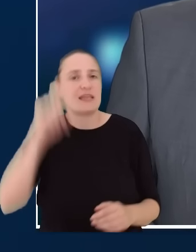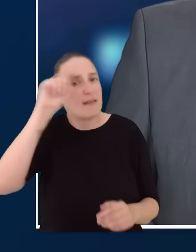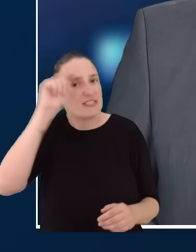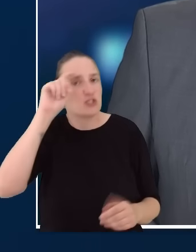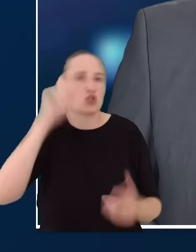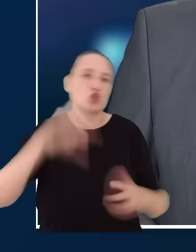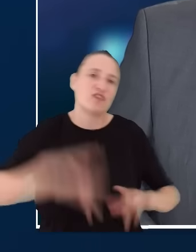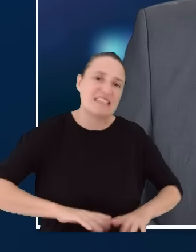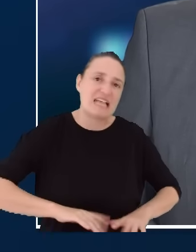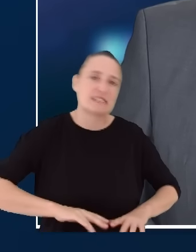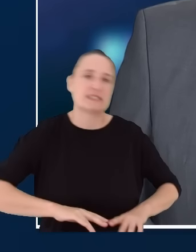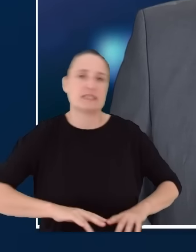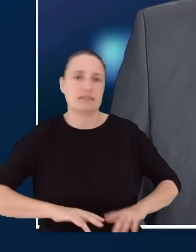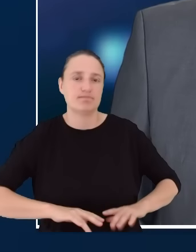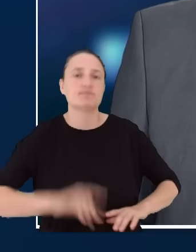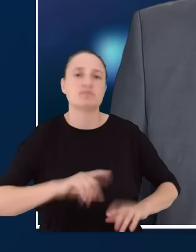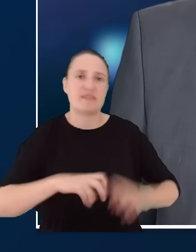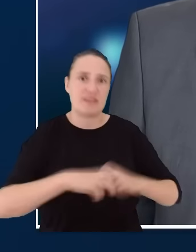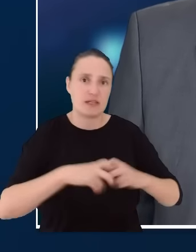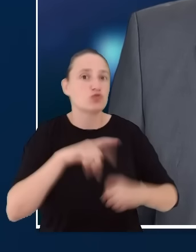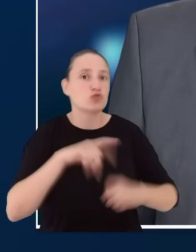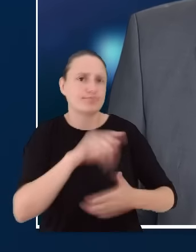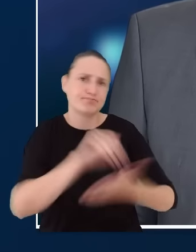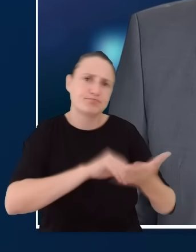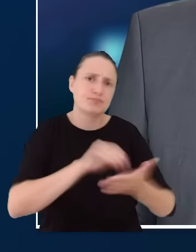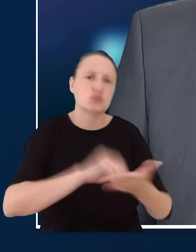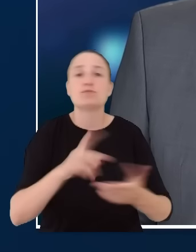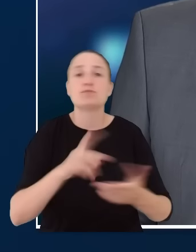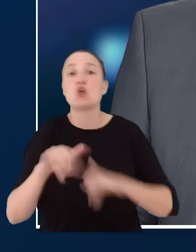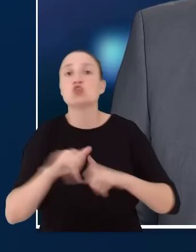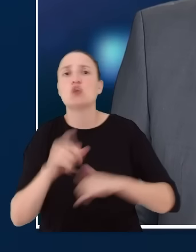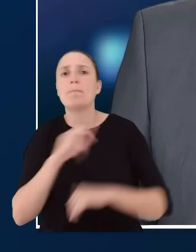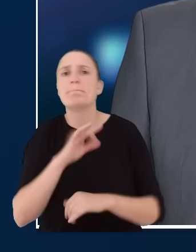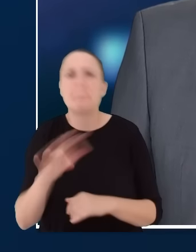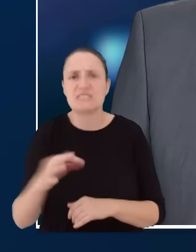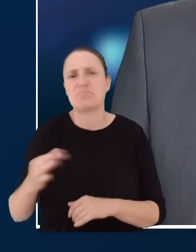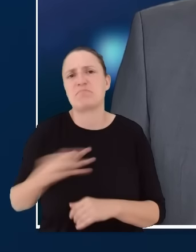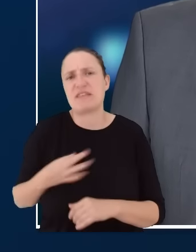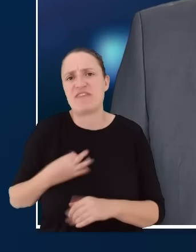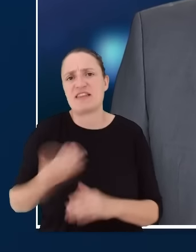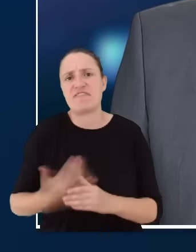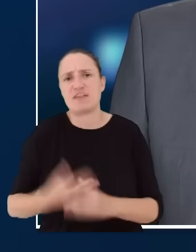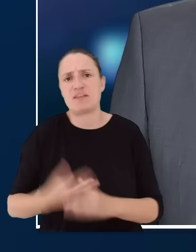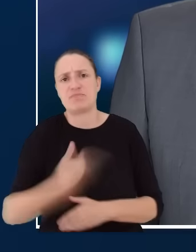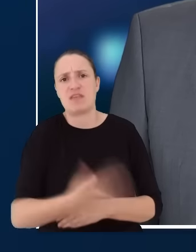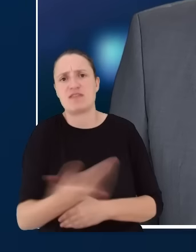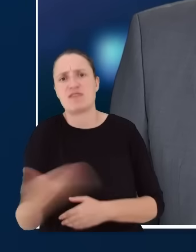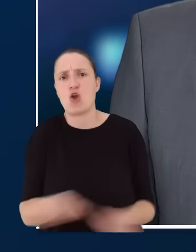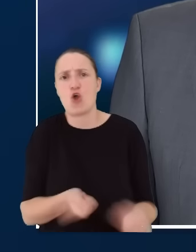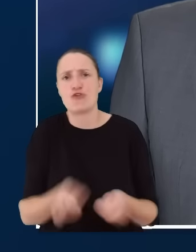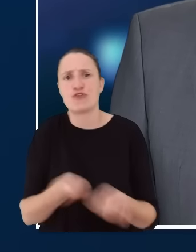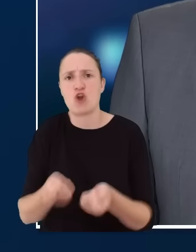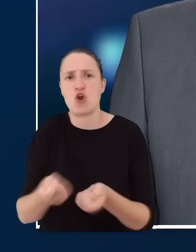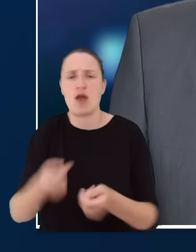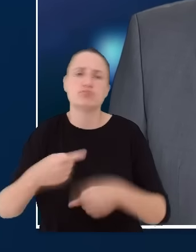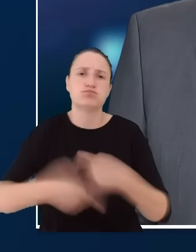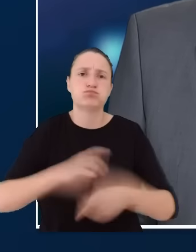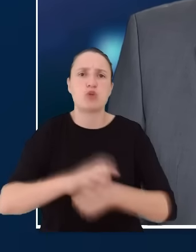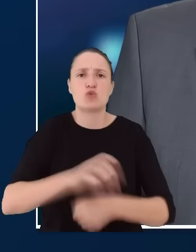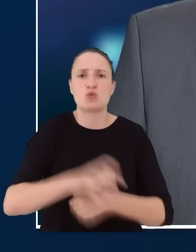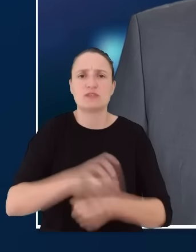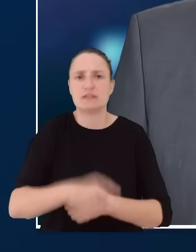niemiecko-szwajcarski pisze tak: rząd PiS przekazał prywatnym firmom kontrolę nad produkcją amunicji dla wojska